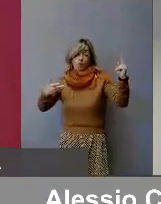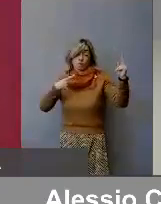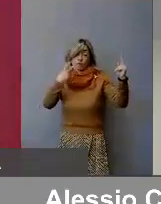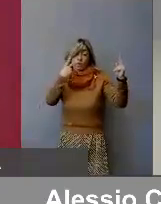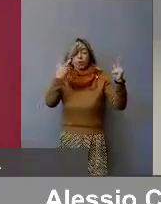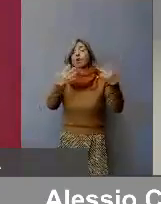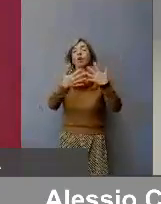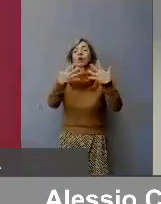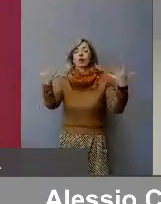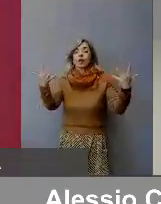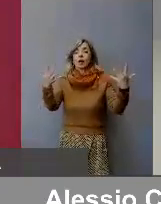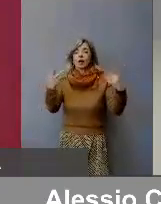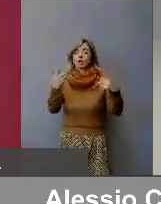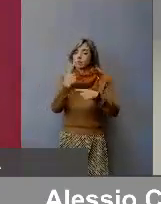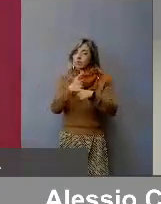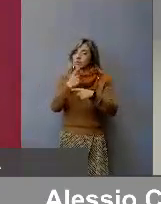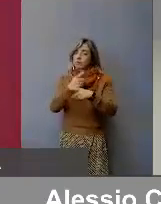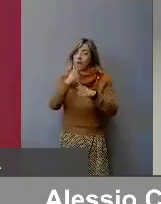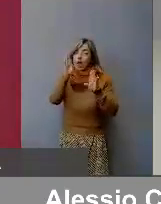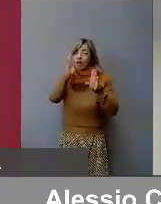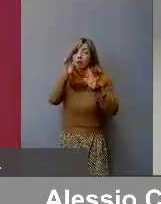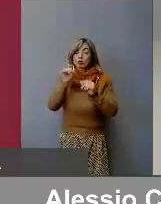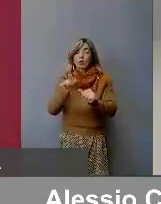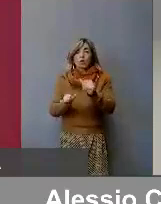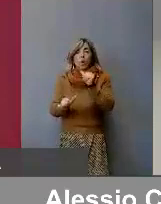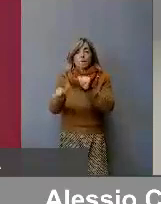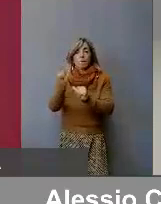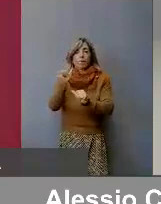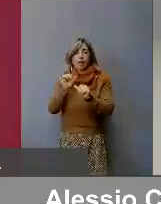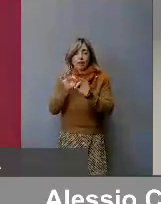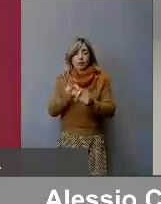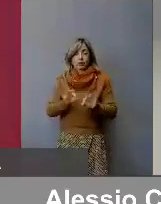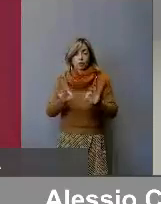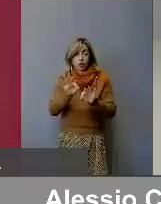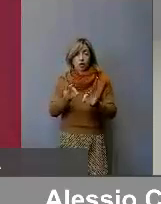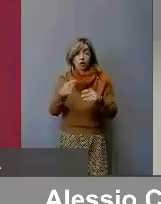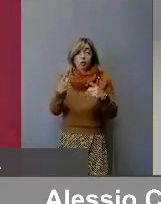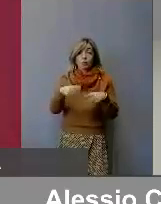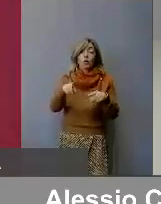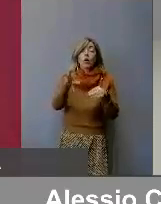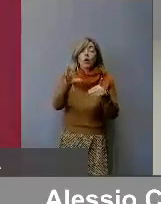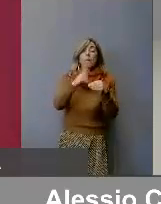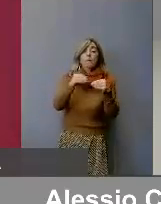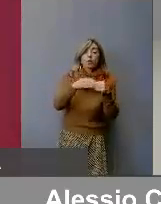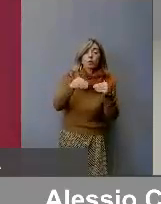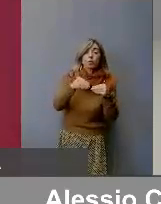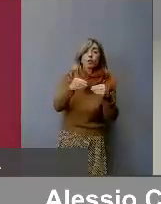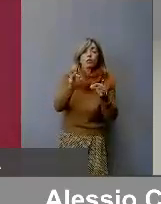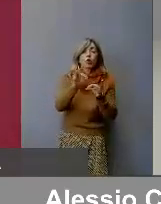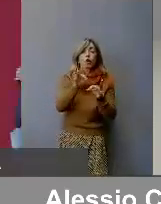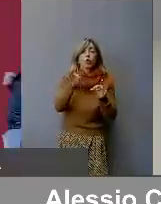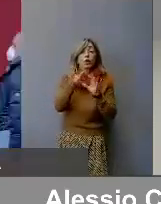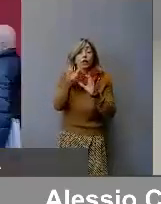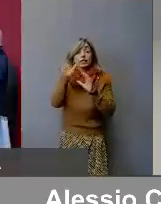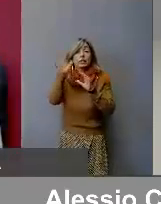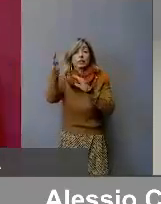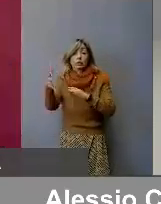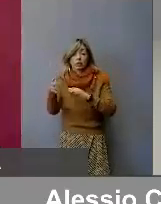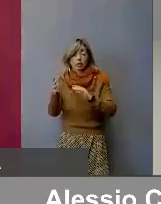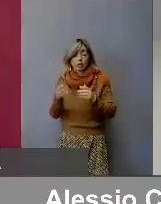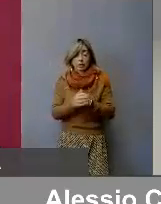dimenticati nella prevenzione e della manutenzione ordinaria e straordinaria di quello che sono le strutture portanti direi che